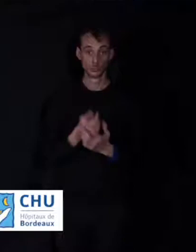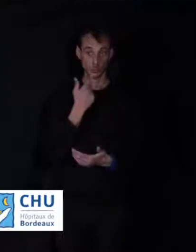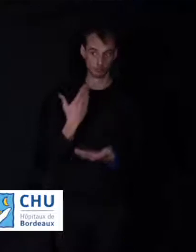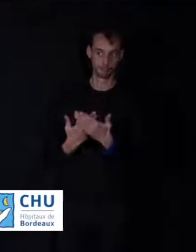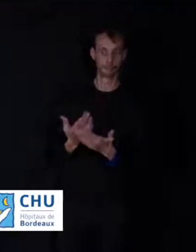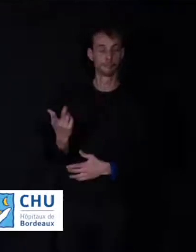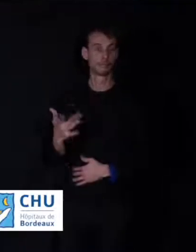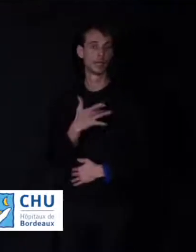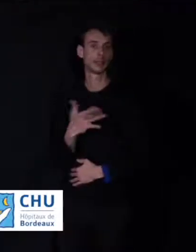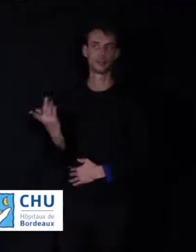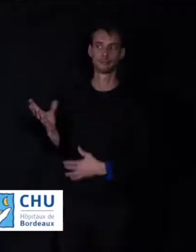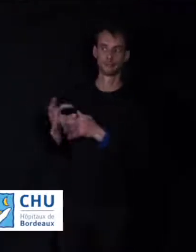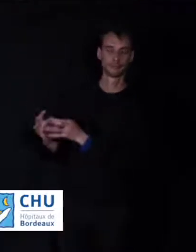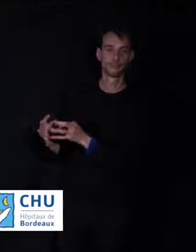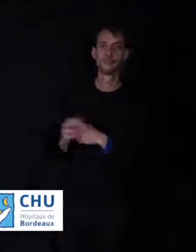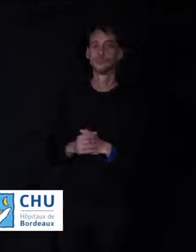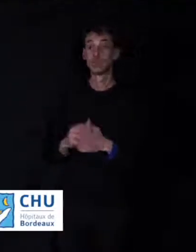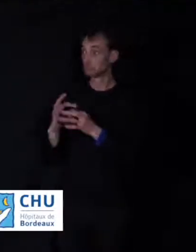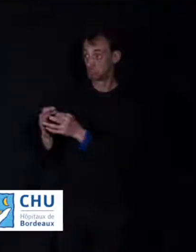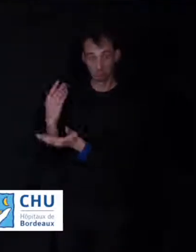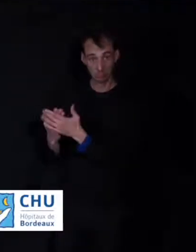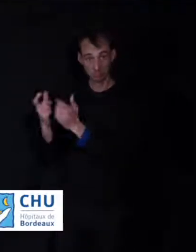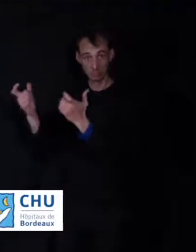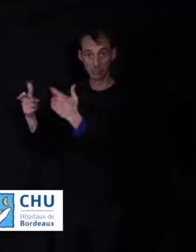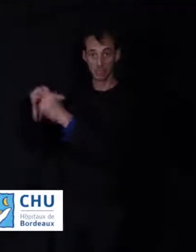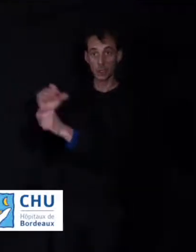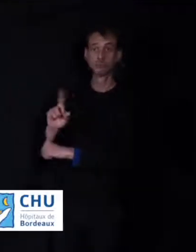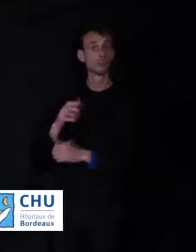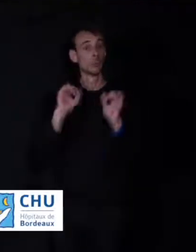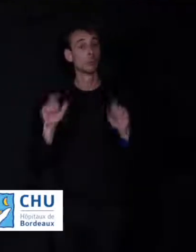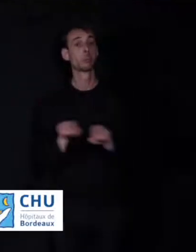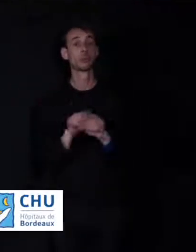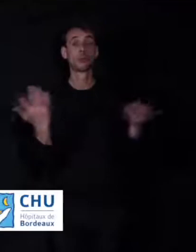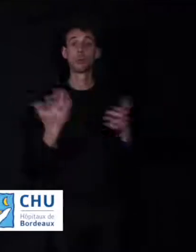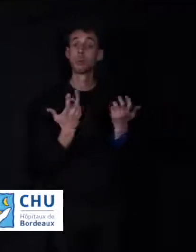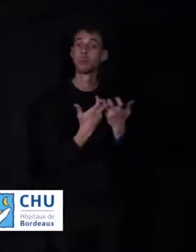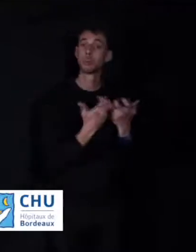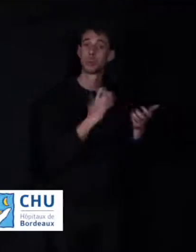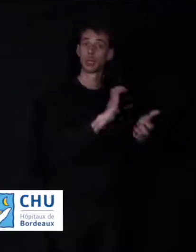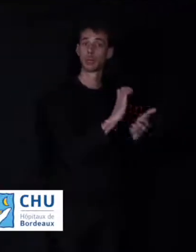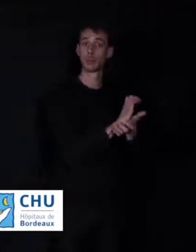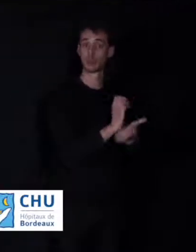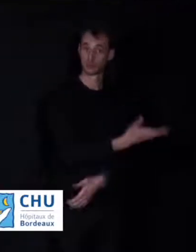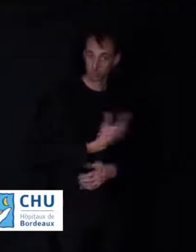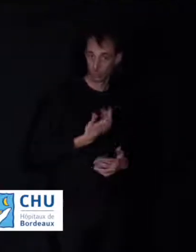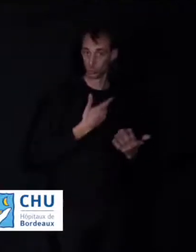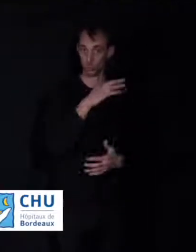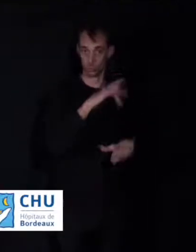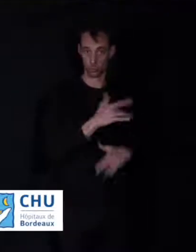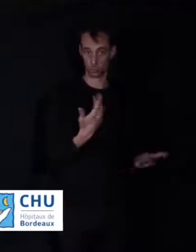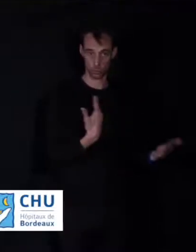aussi une société d'édition, et comme la société Edimark, pour laquelle je réalise des retours de congrès ou des